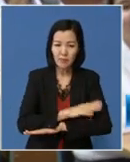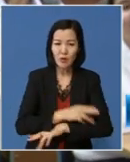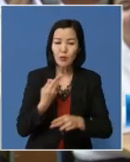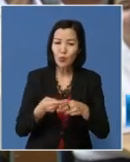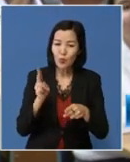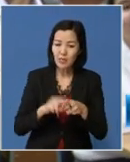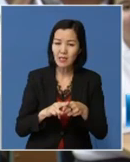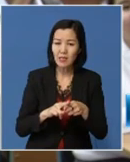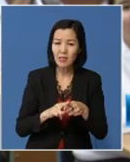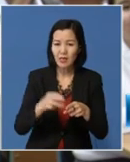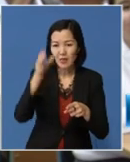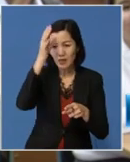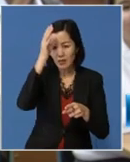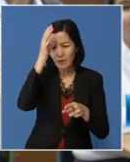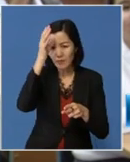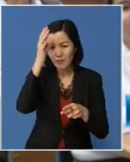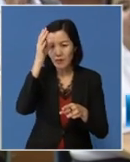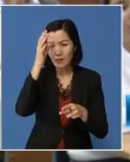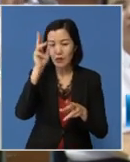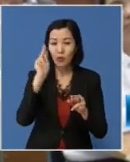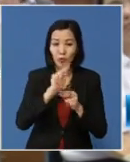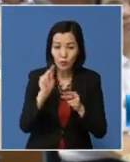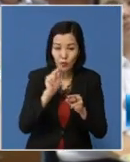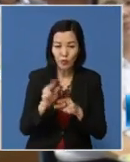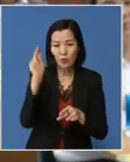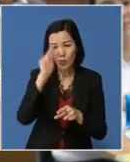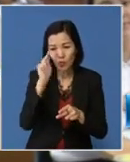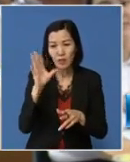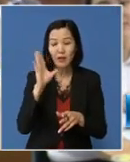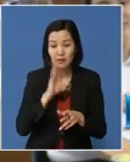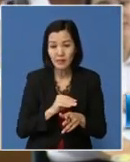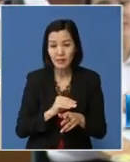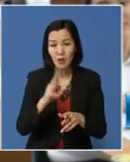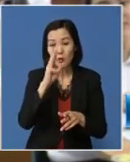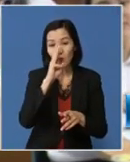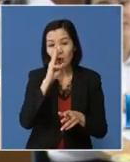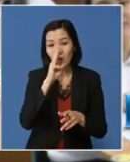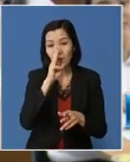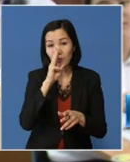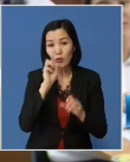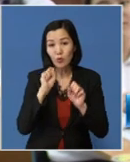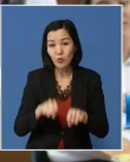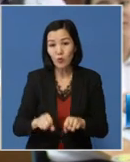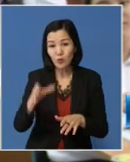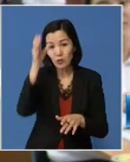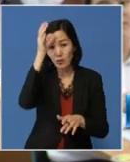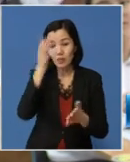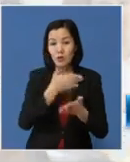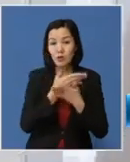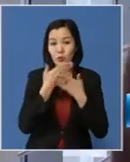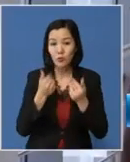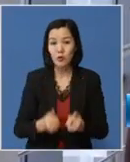өтте ғылыми негіздерде білім бере алса да, біздің мұғалімдердің көбі қазір құқықтық сауаттылығы жоқ